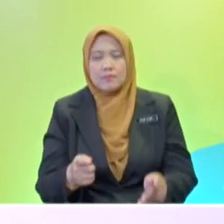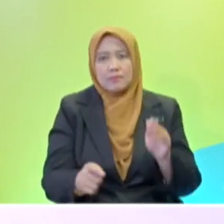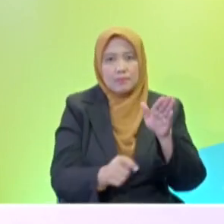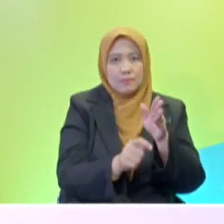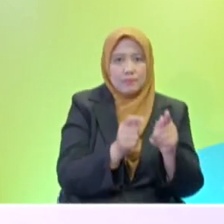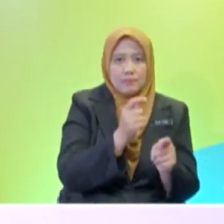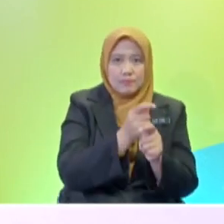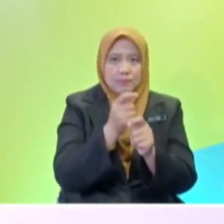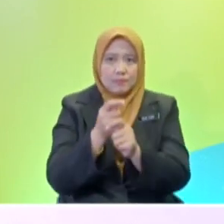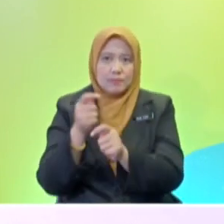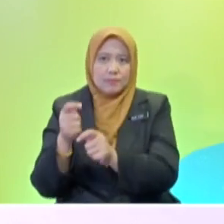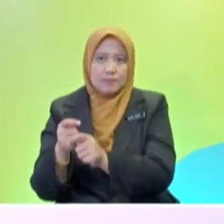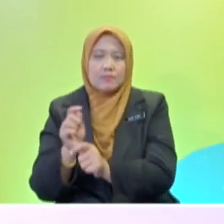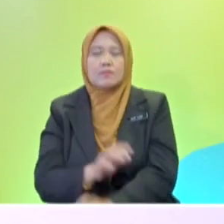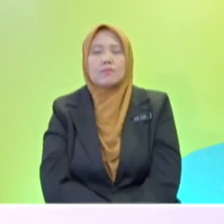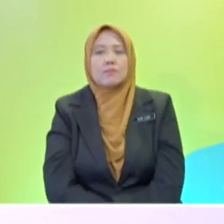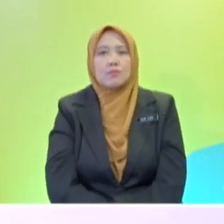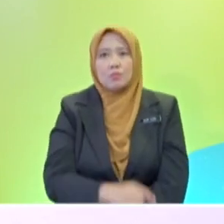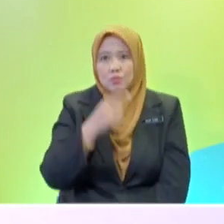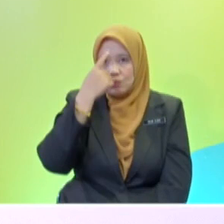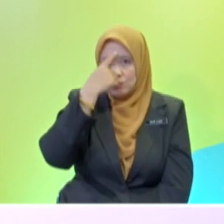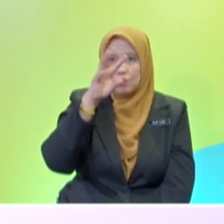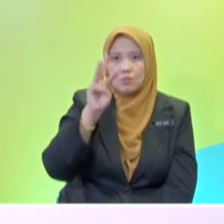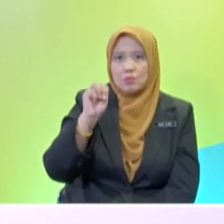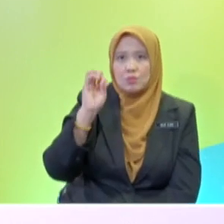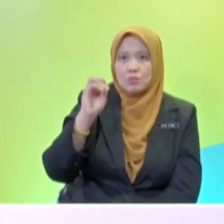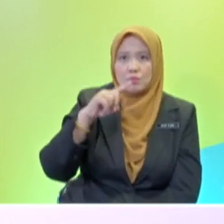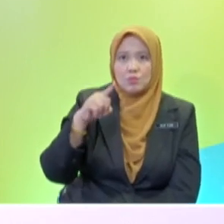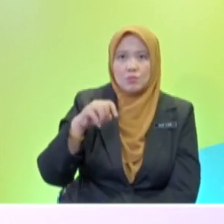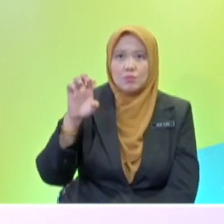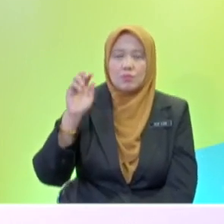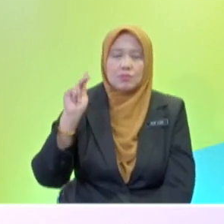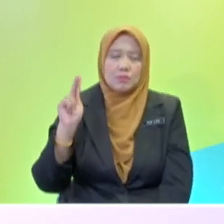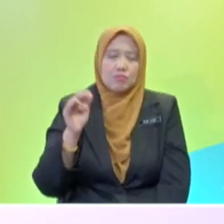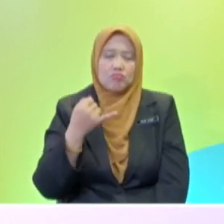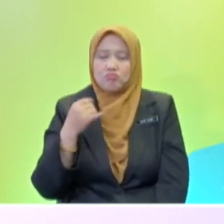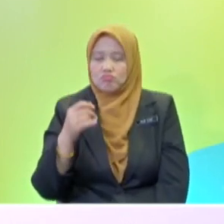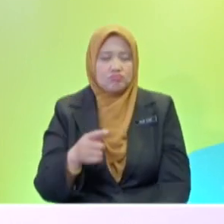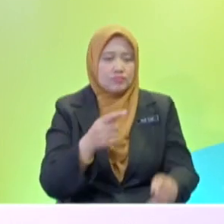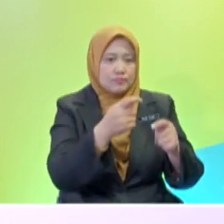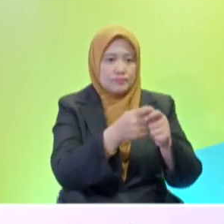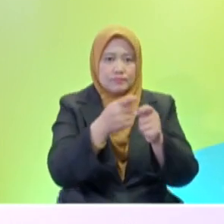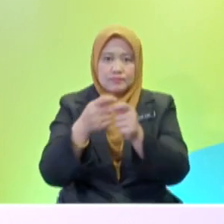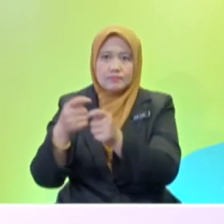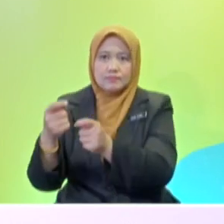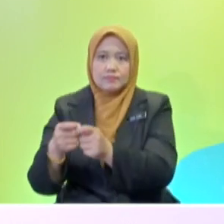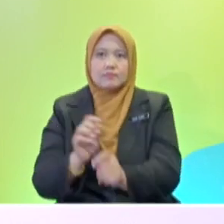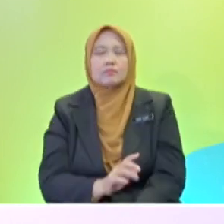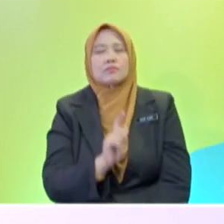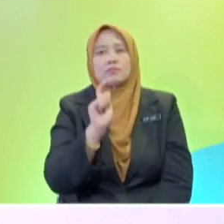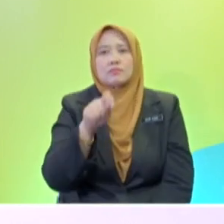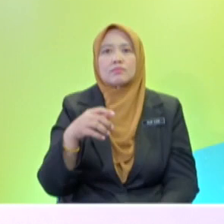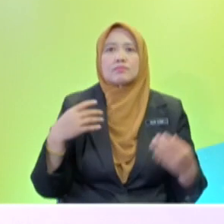boleh bertindih kita tanpa nanti mesti bersebelahan ada ruang sedikit antara tampalan tersebut